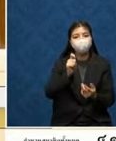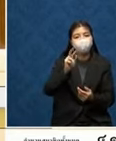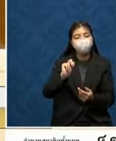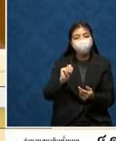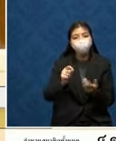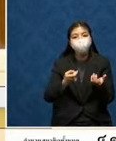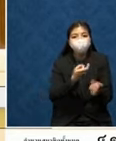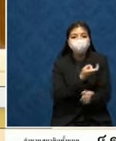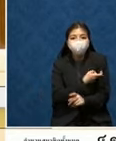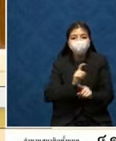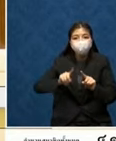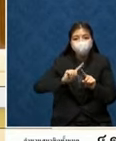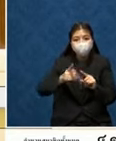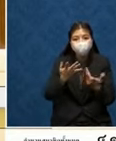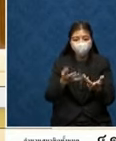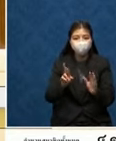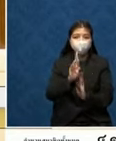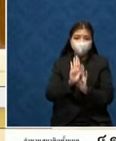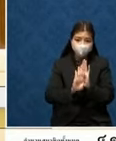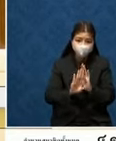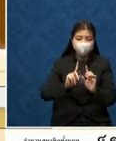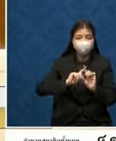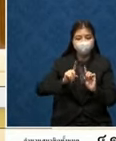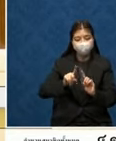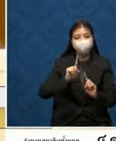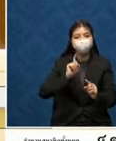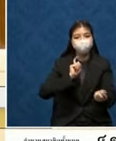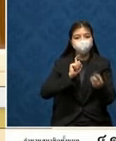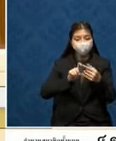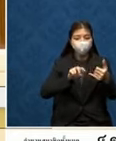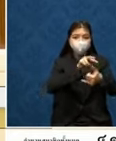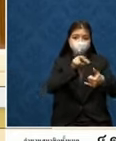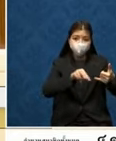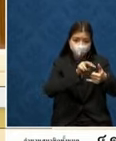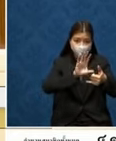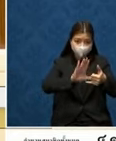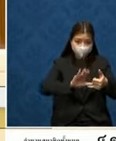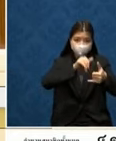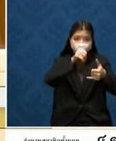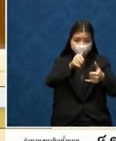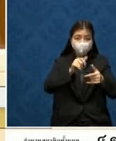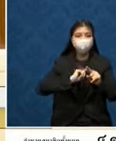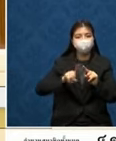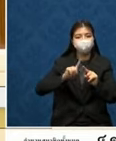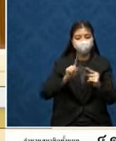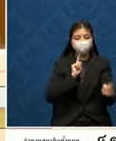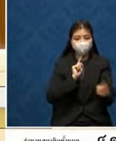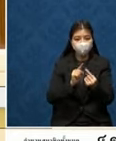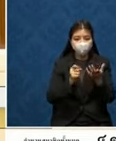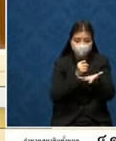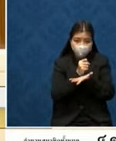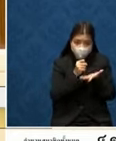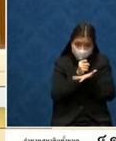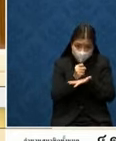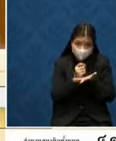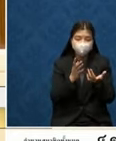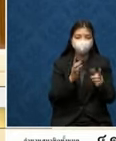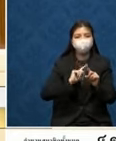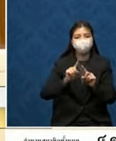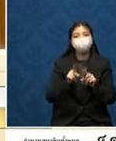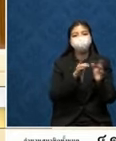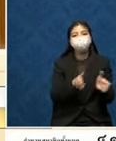กฎกระทรวงระเบียบต่างๆเพื่อใช้ในการบำบัดรักษาคัดกรองผู้เสพผู้ตียาเสพติดเพื่อนำเข้าสู่กระบวน